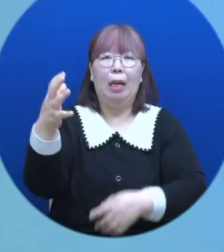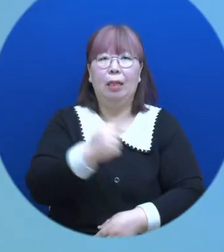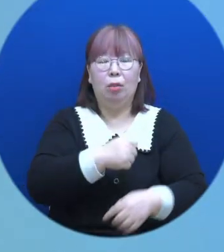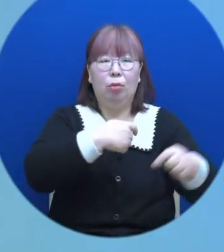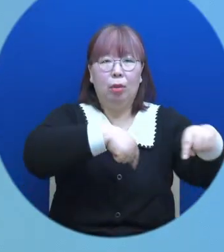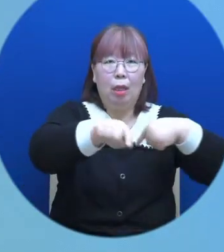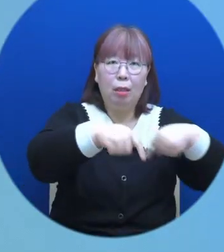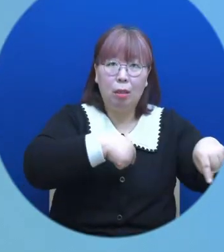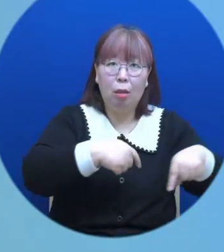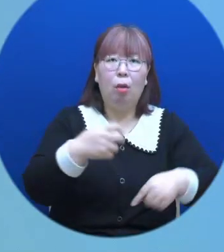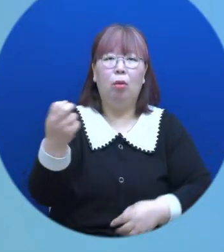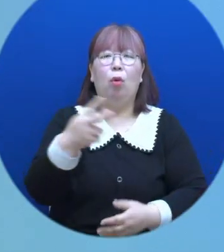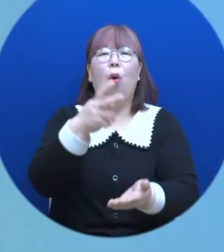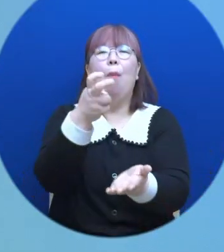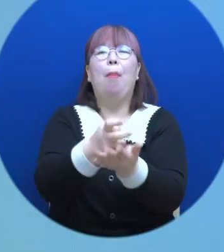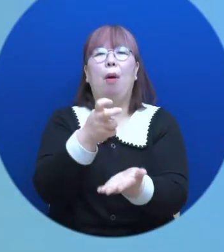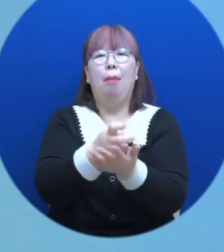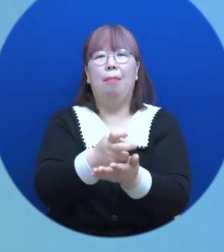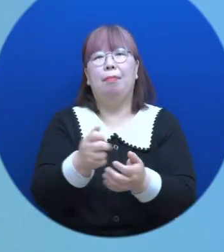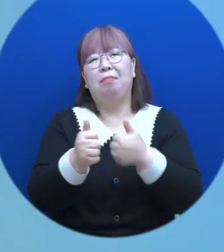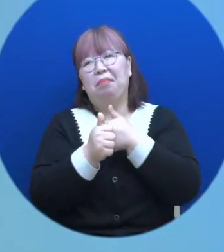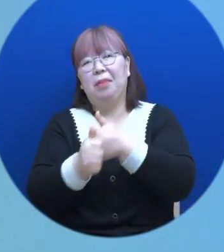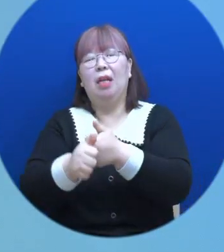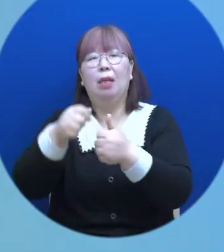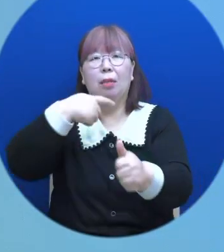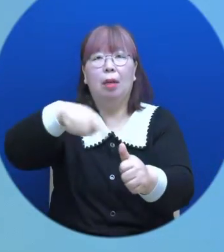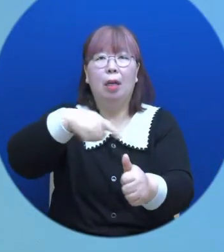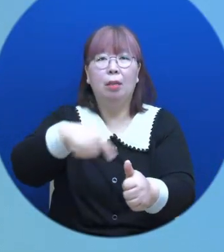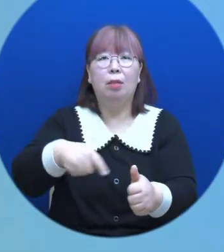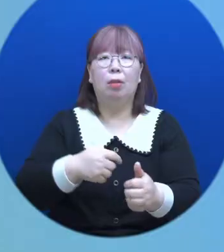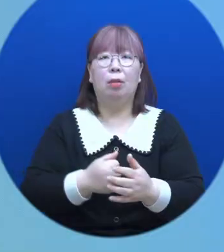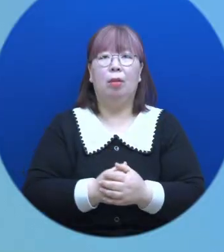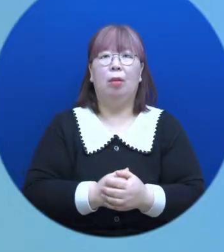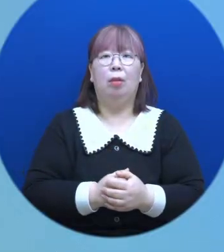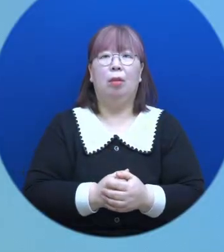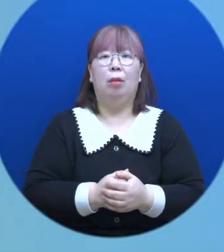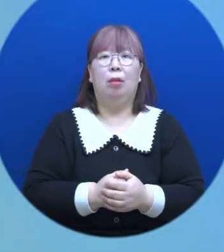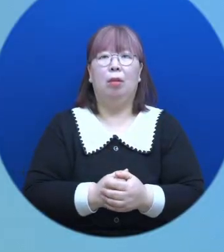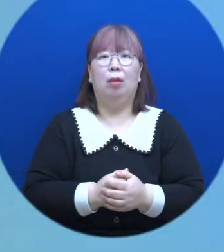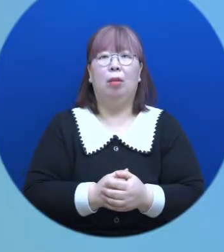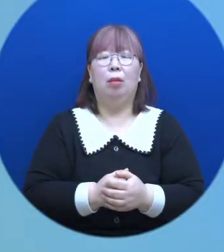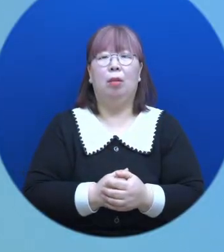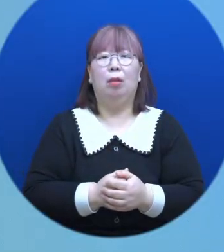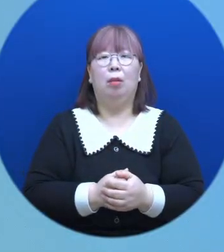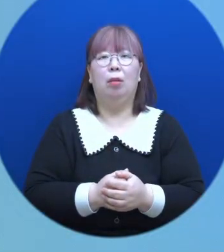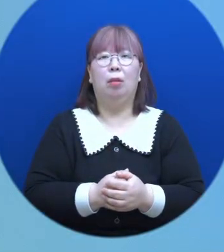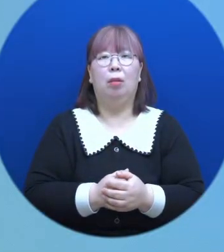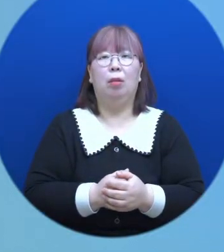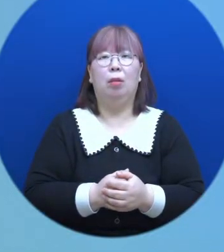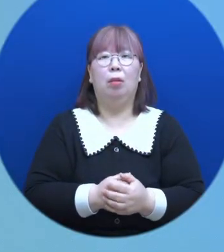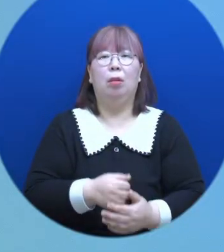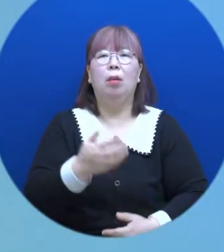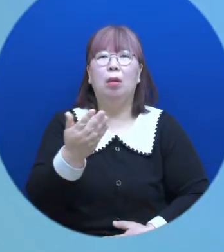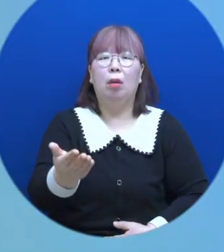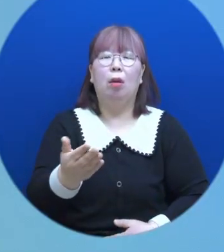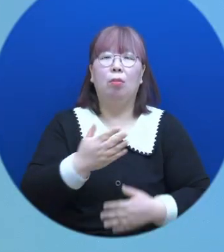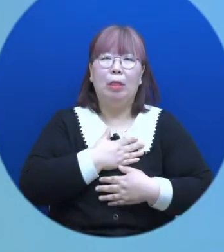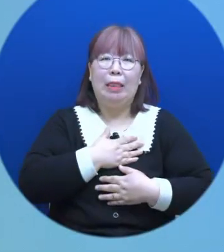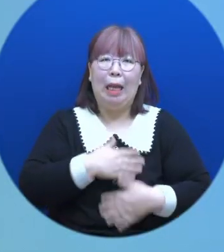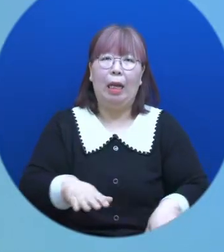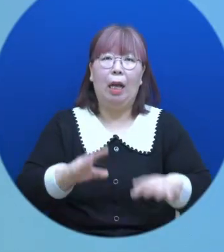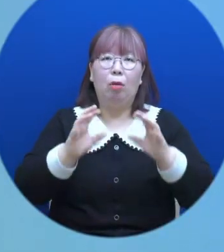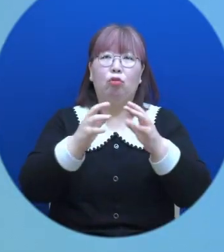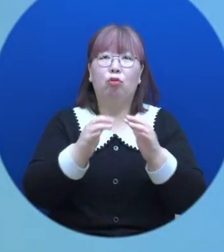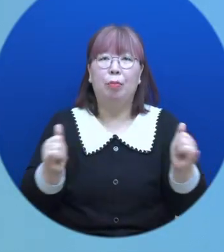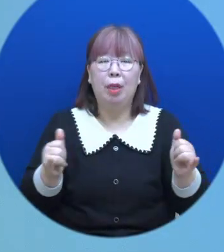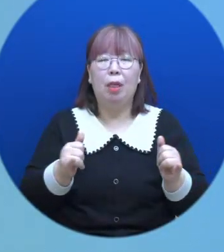하나같이 법률을 가지고 다스립니다. 여러분, 약한 국민들